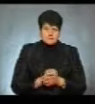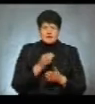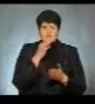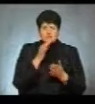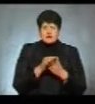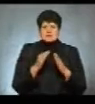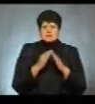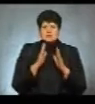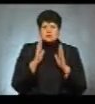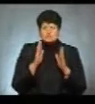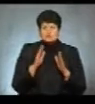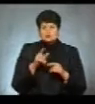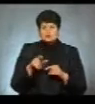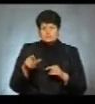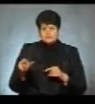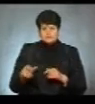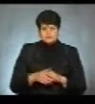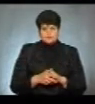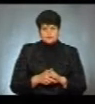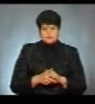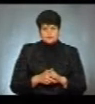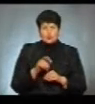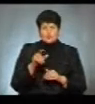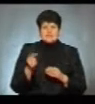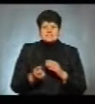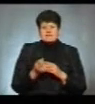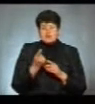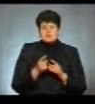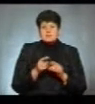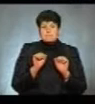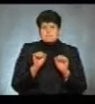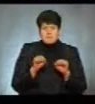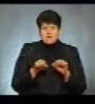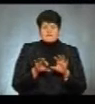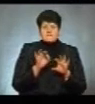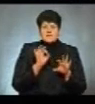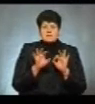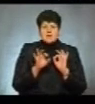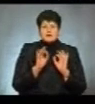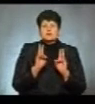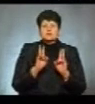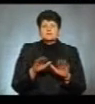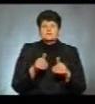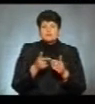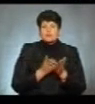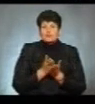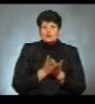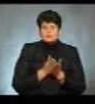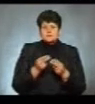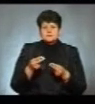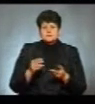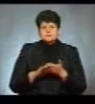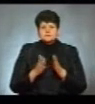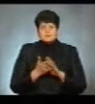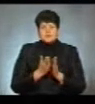будинки будуть самі мешканці. У людей з'являється виняткове право вибирати постачальників послуг. Укладати договори